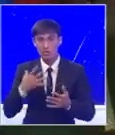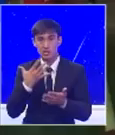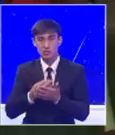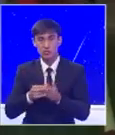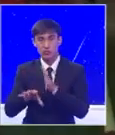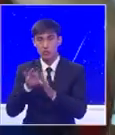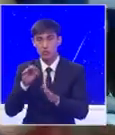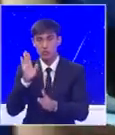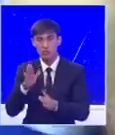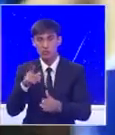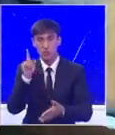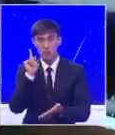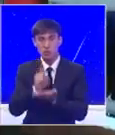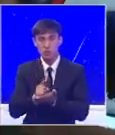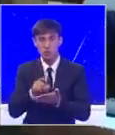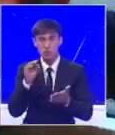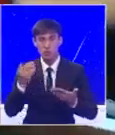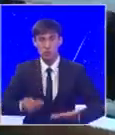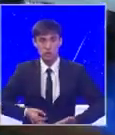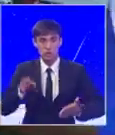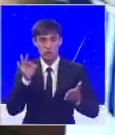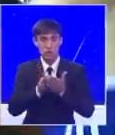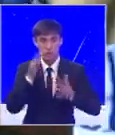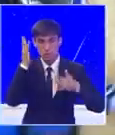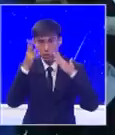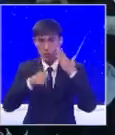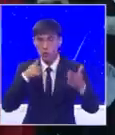выбор, ставят перед собой жизненные цели и мечтают их